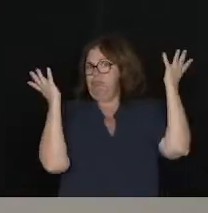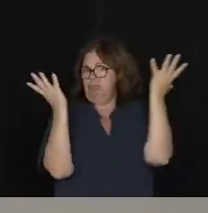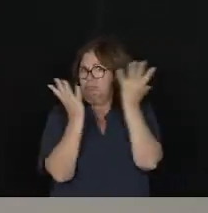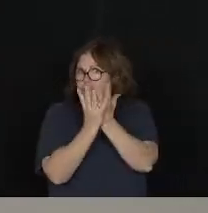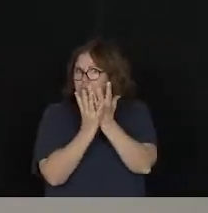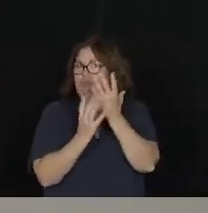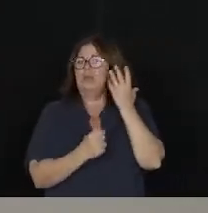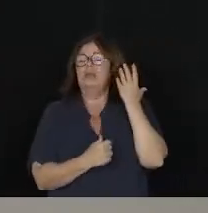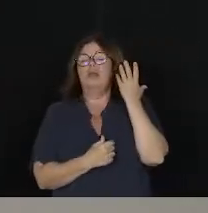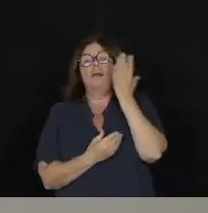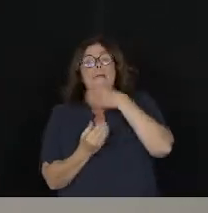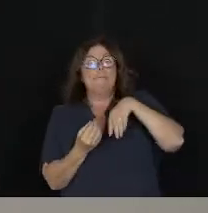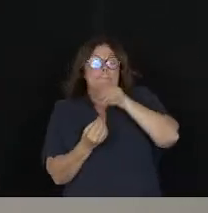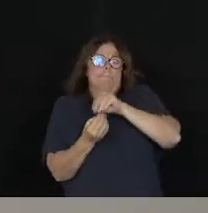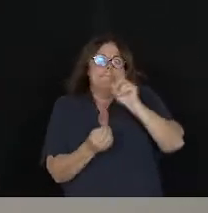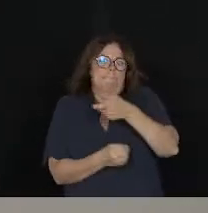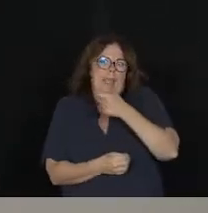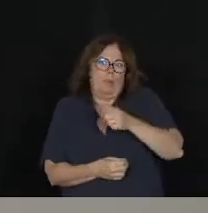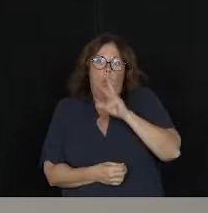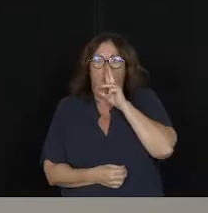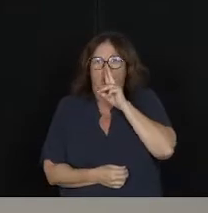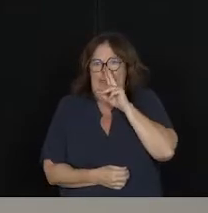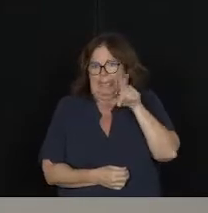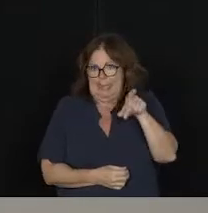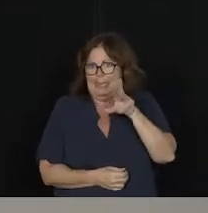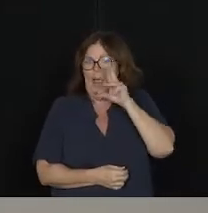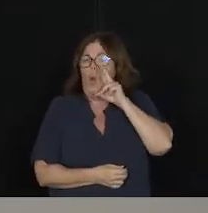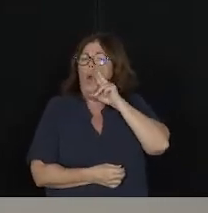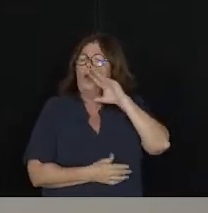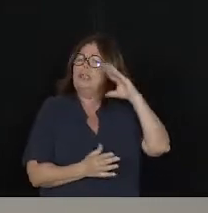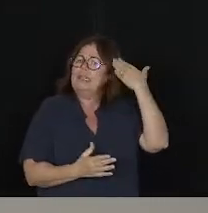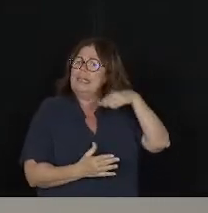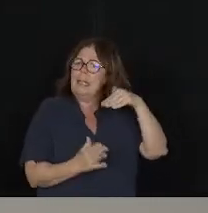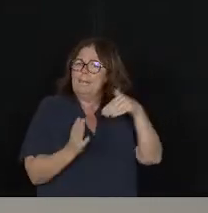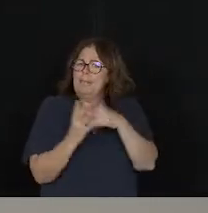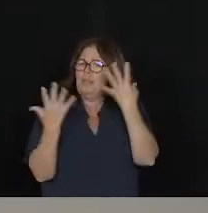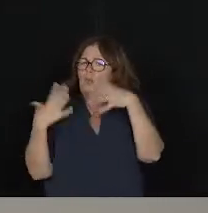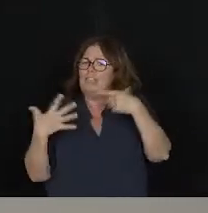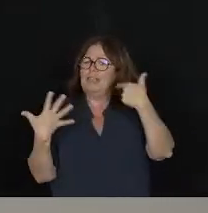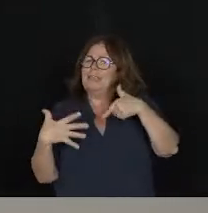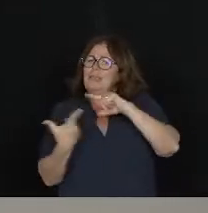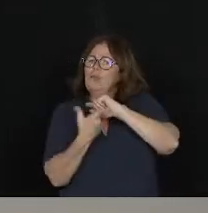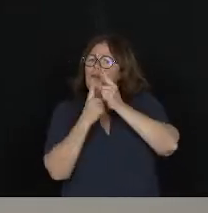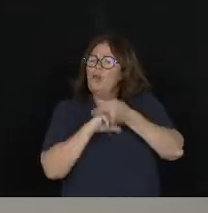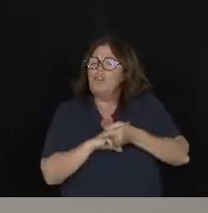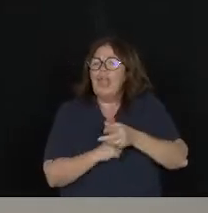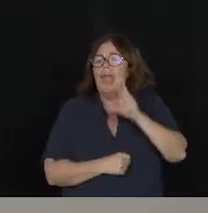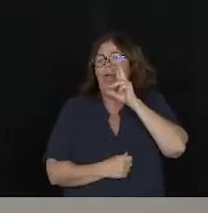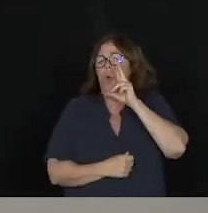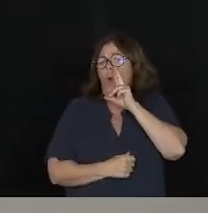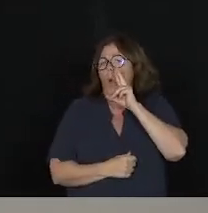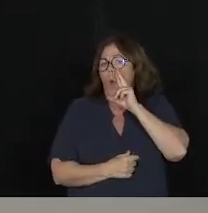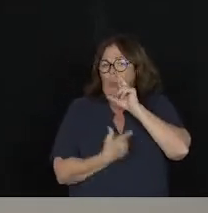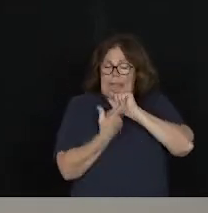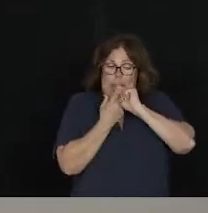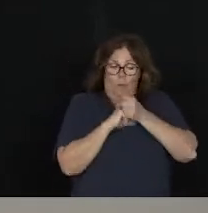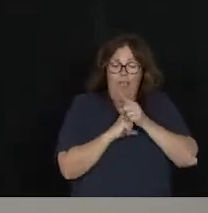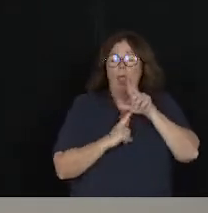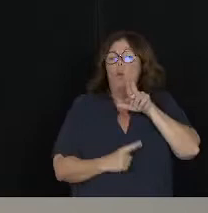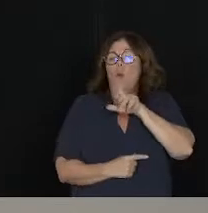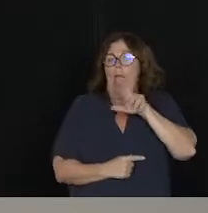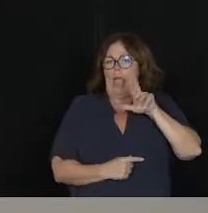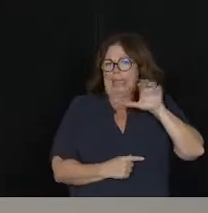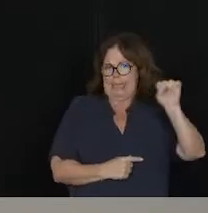et puis évidemment la Russie tsariste qui devient à partir de 1917 la Russie bolchevique, l'Union soviétique.